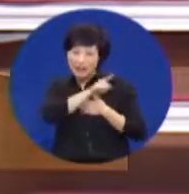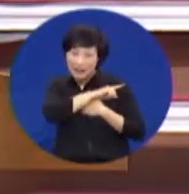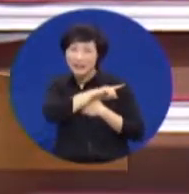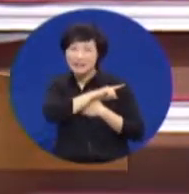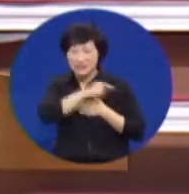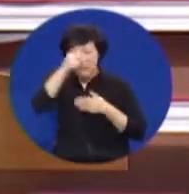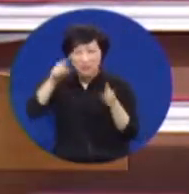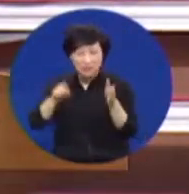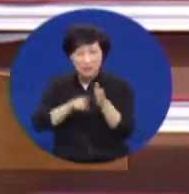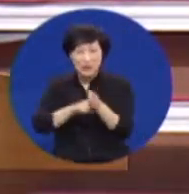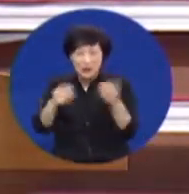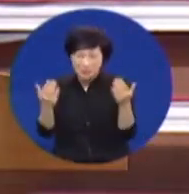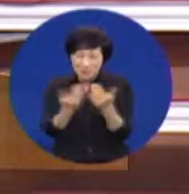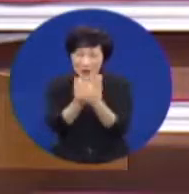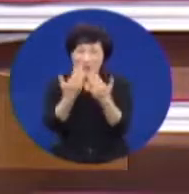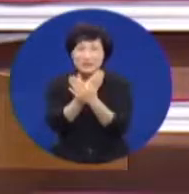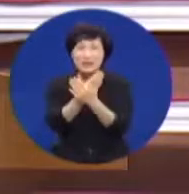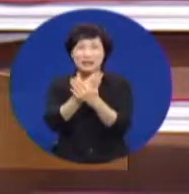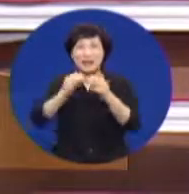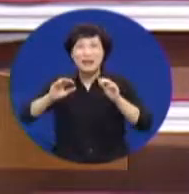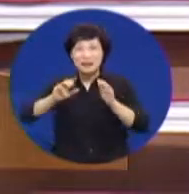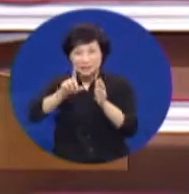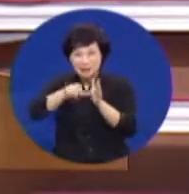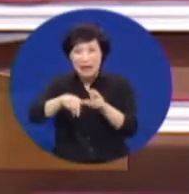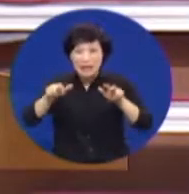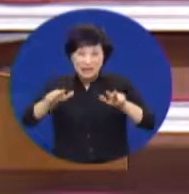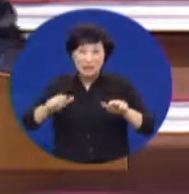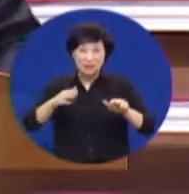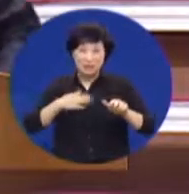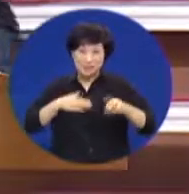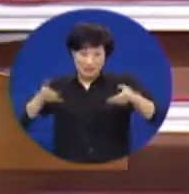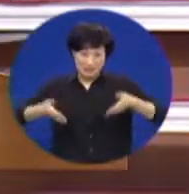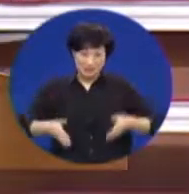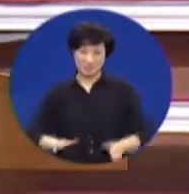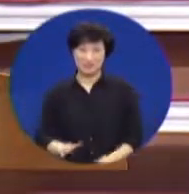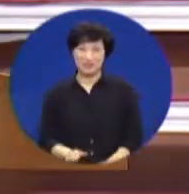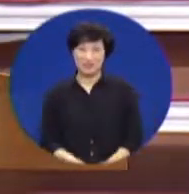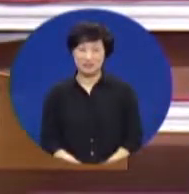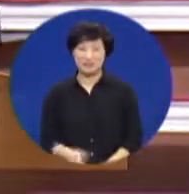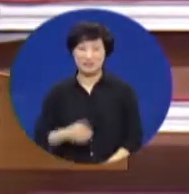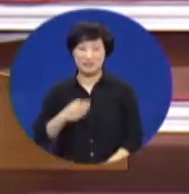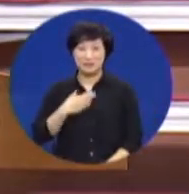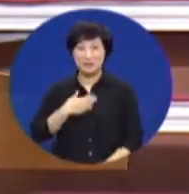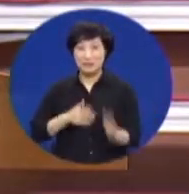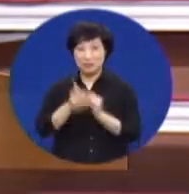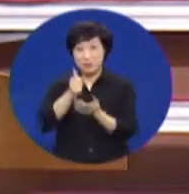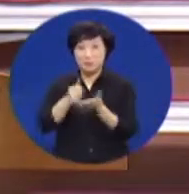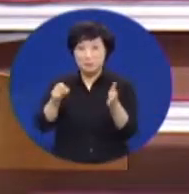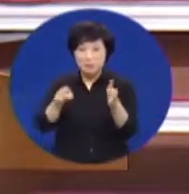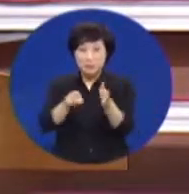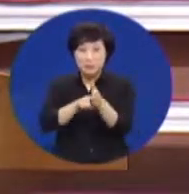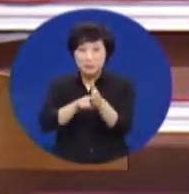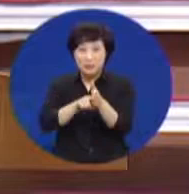가장 기독교가 왕성한 세대에 태어나서 내가 예수 믿고